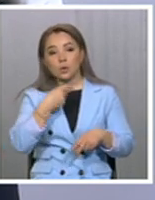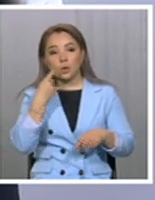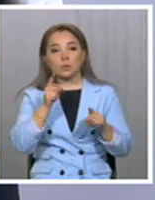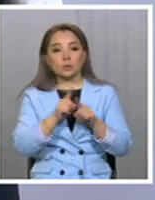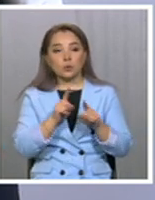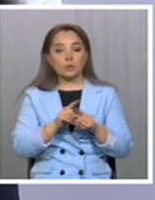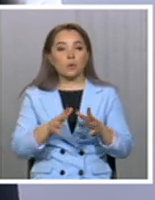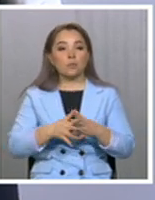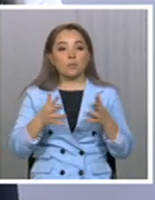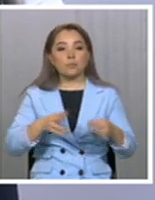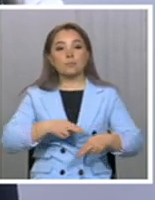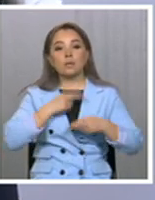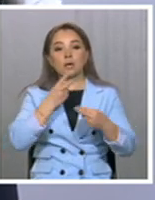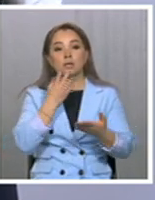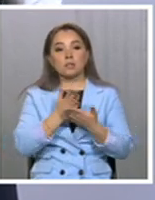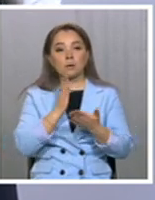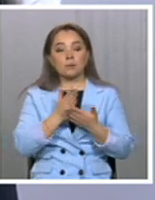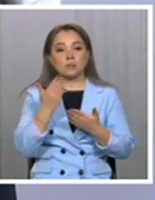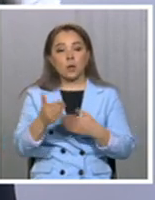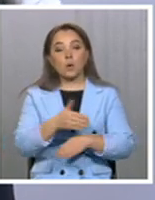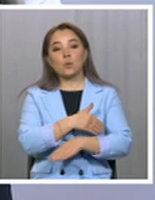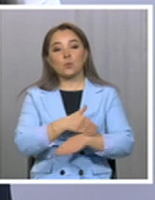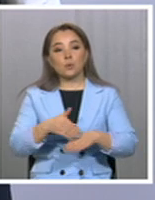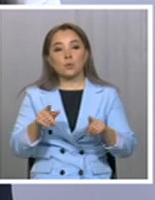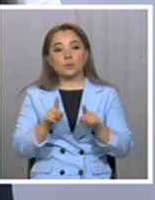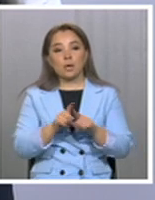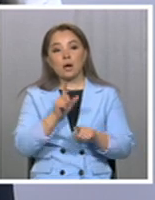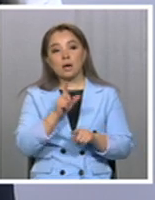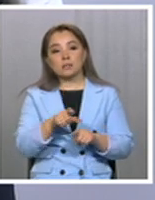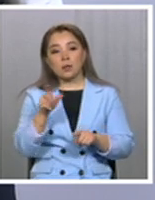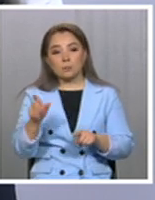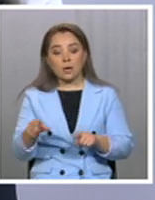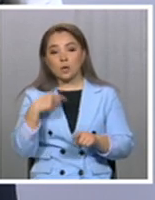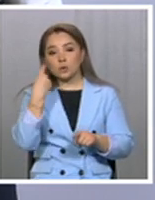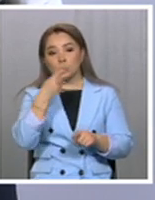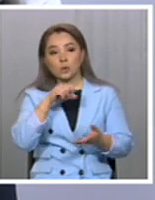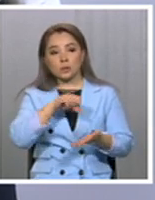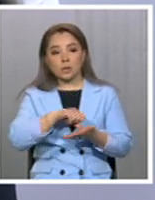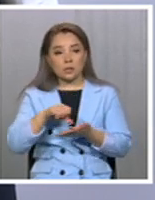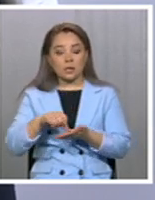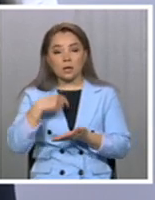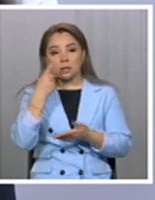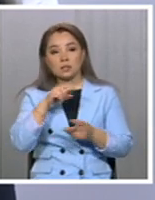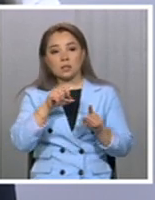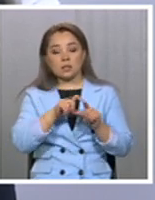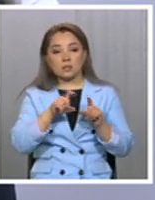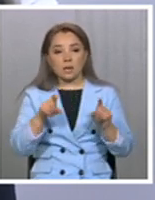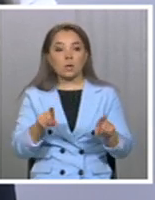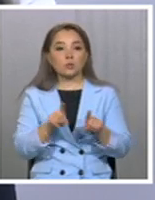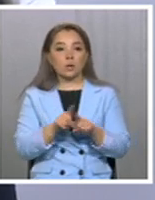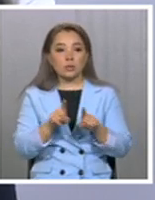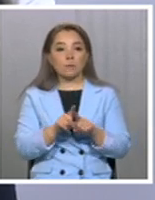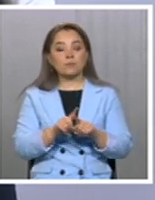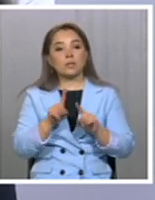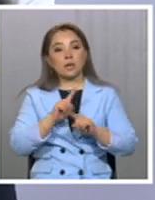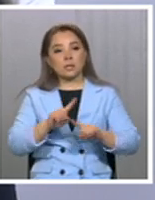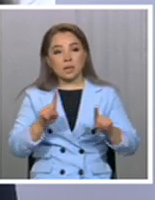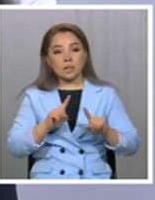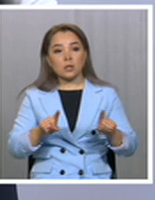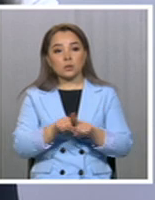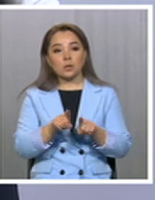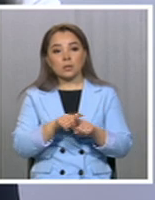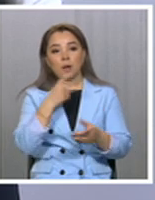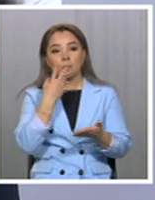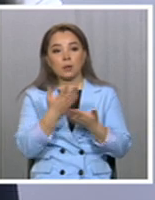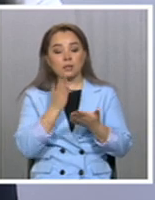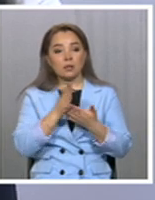өте көп мән берді. Көшеде келе жатқан адамдардың түріне, бет келбетіне зейін қойып, ерекшеліктерді байқай